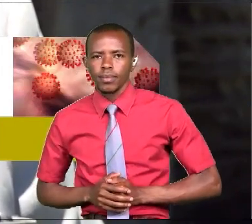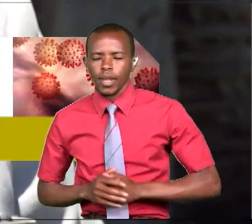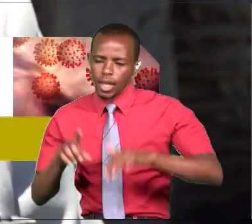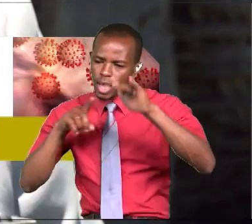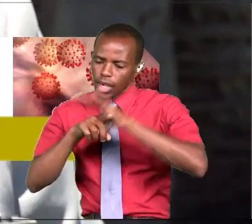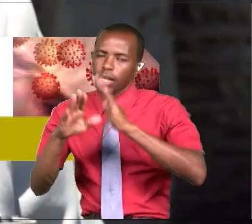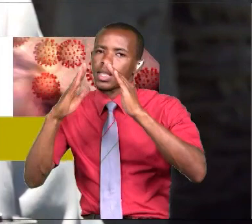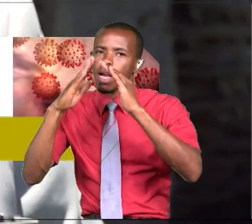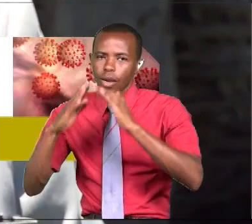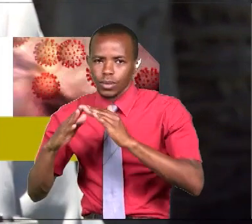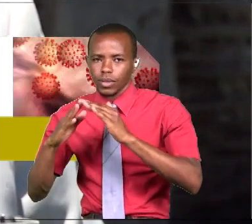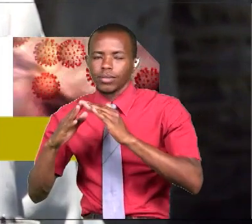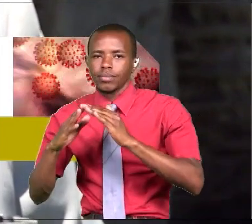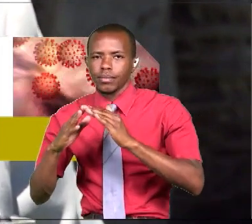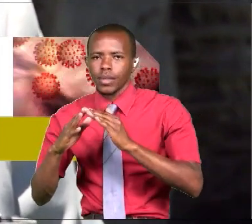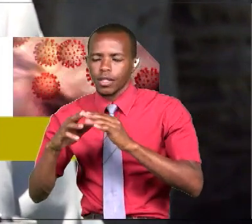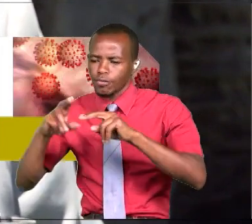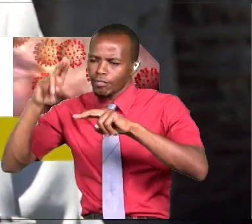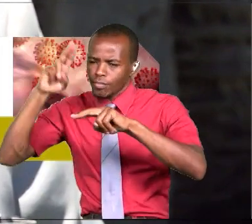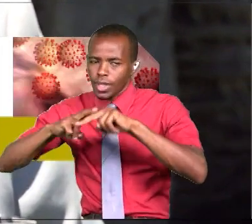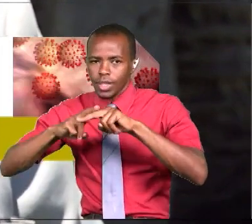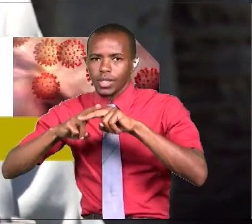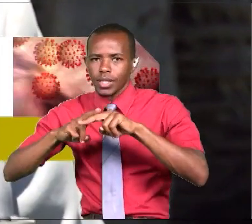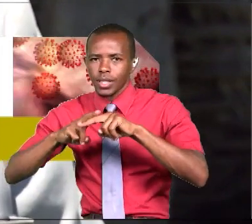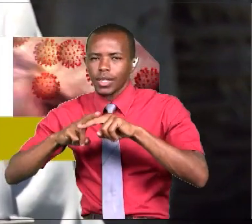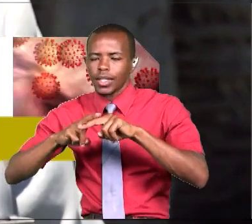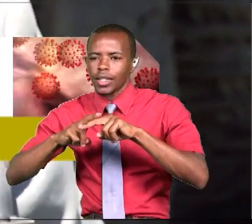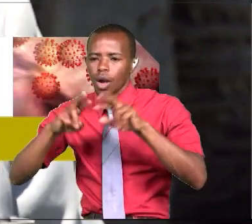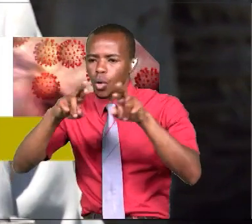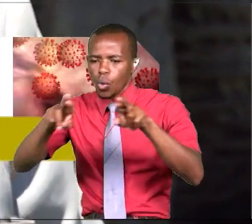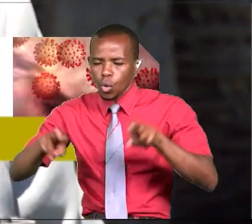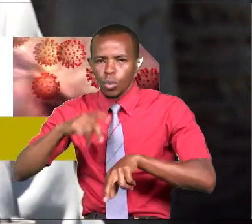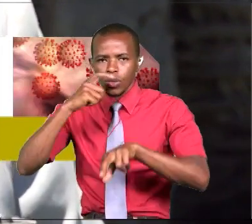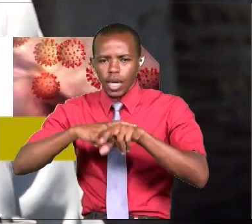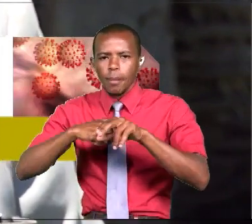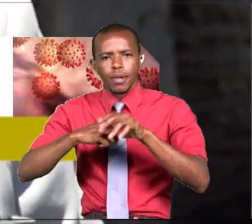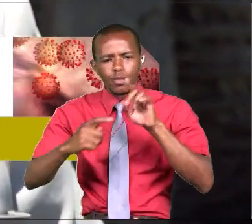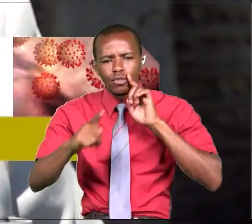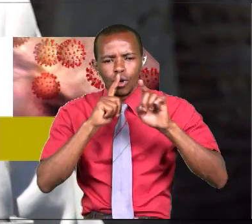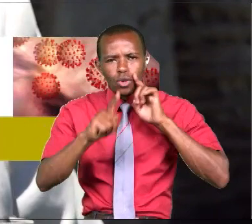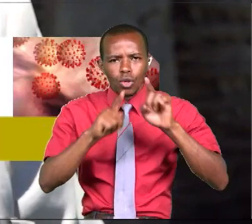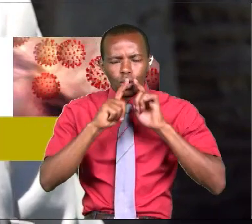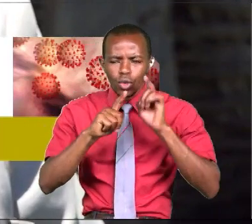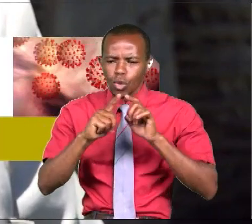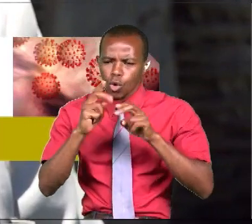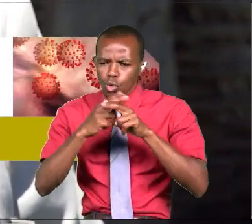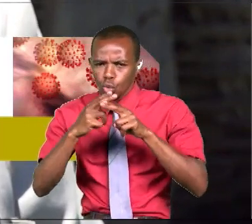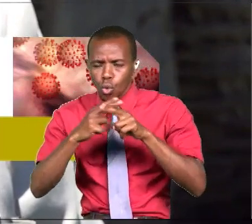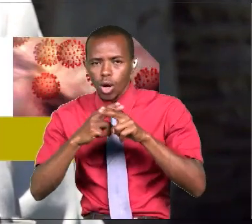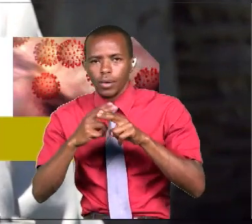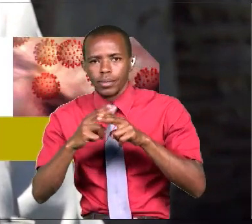Wakaingia ndani ya nyumba, wakakaa kule sitting room. Wakati wanazungumza kidogo hivi,